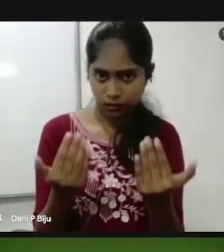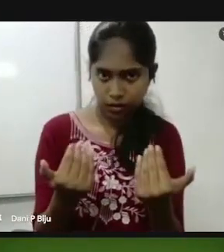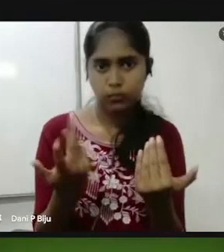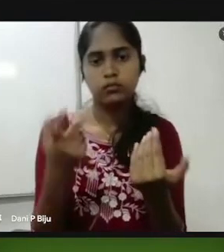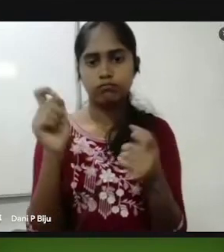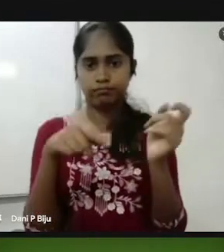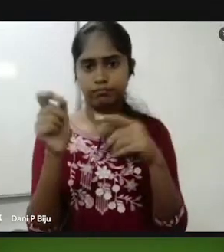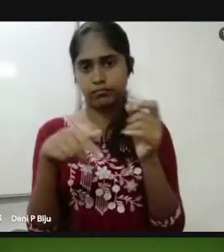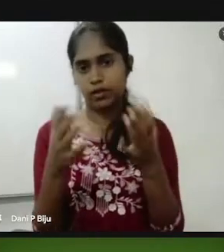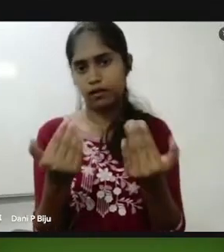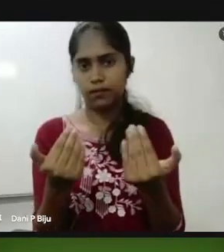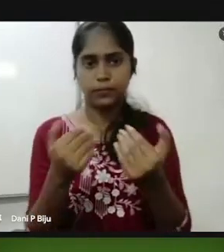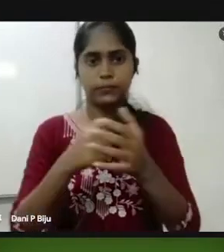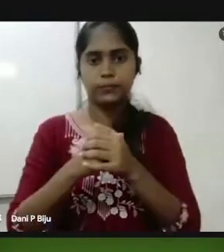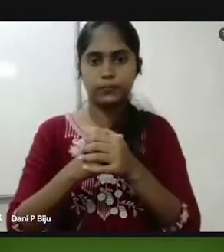ചോദ്യങ്ങൾ ചോദിച്ചോളൂ.